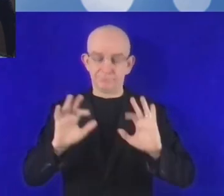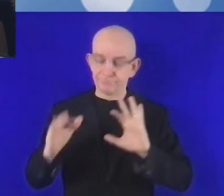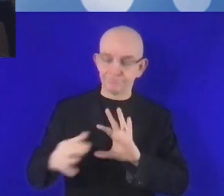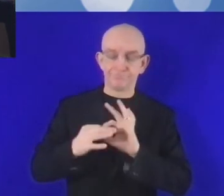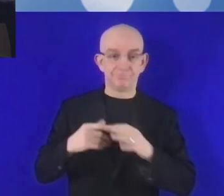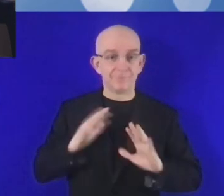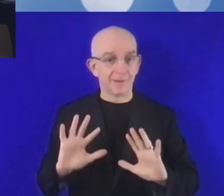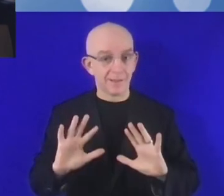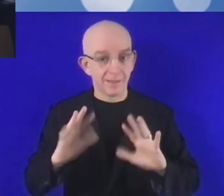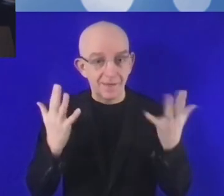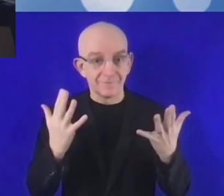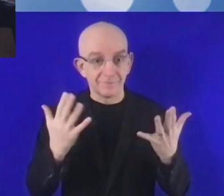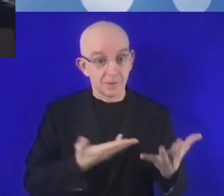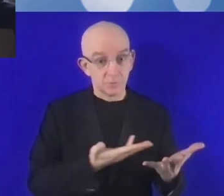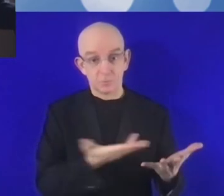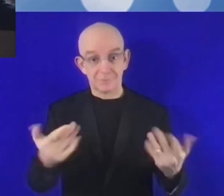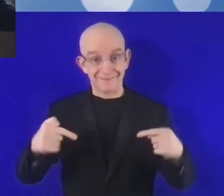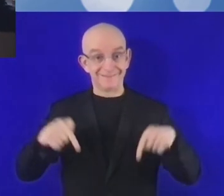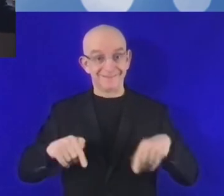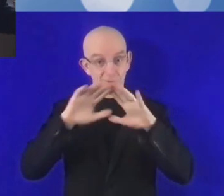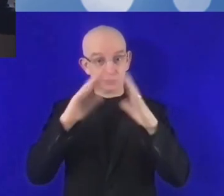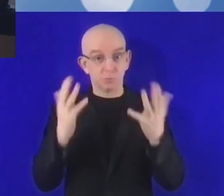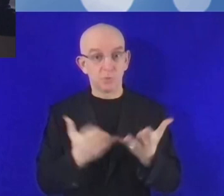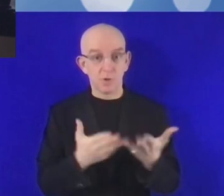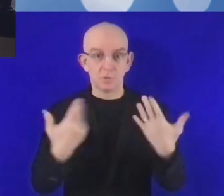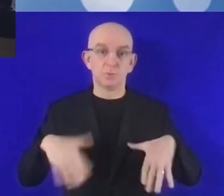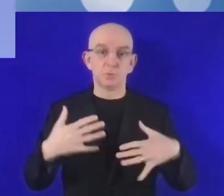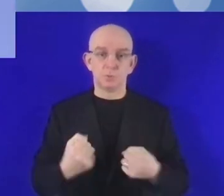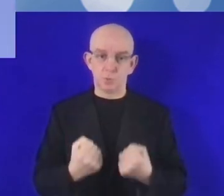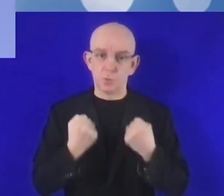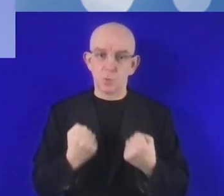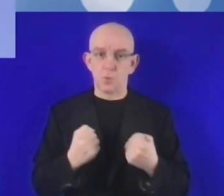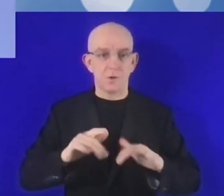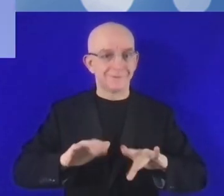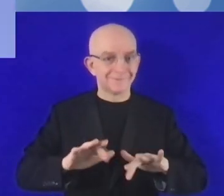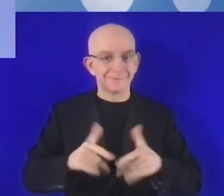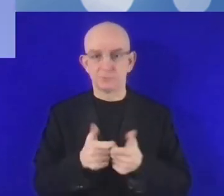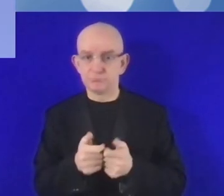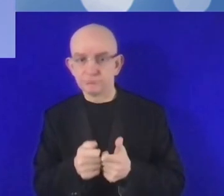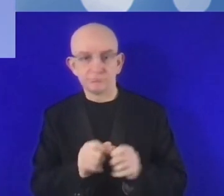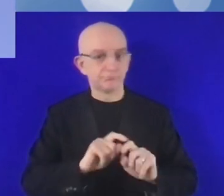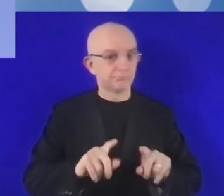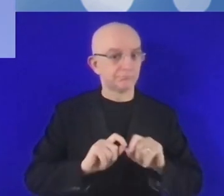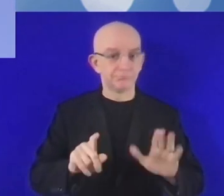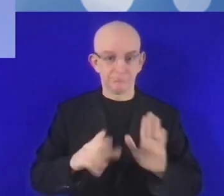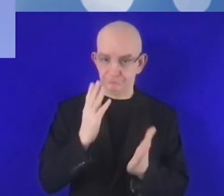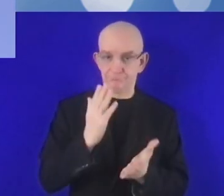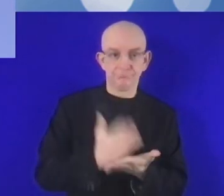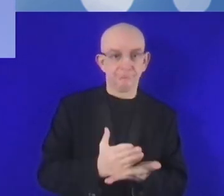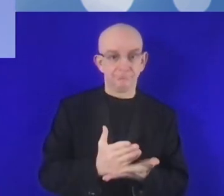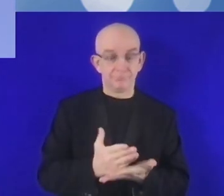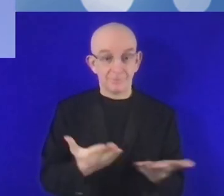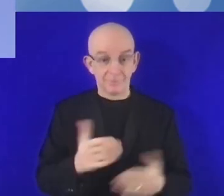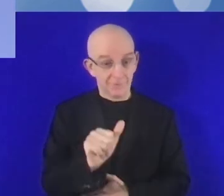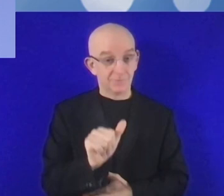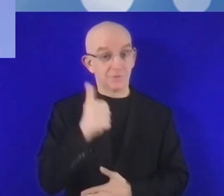казалось буквально несколько месяцев до начала пандемии. Это показывает, насколько важным стал интернет